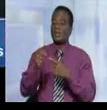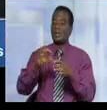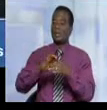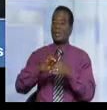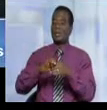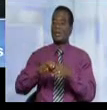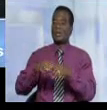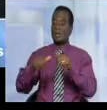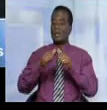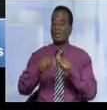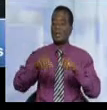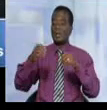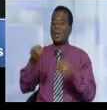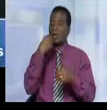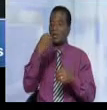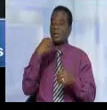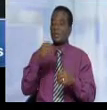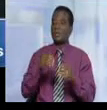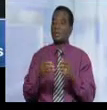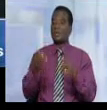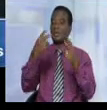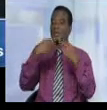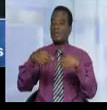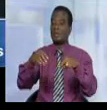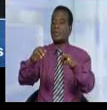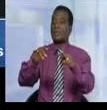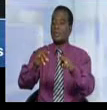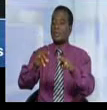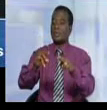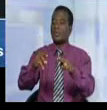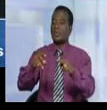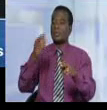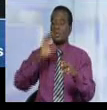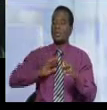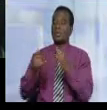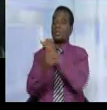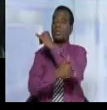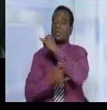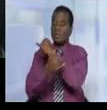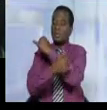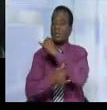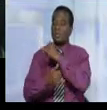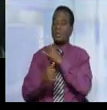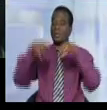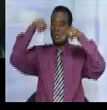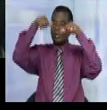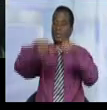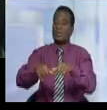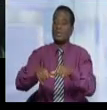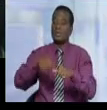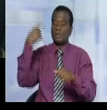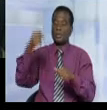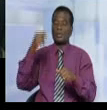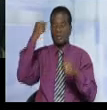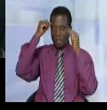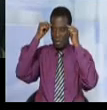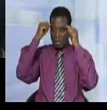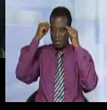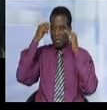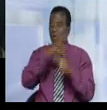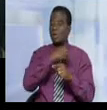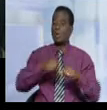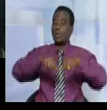sécurité alimentaire en protéines animales de notre pays reste préoccupante